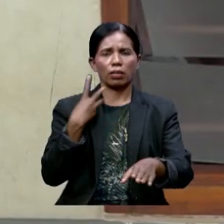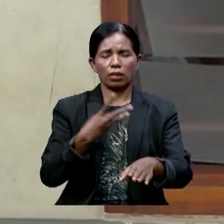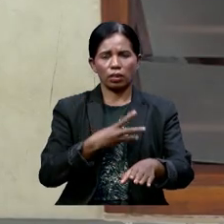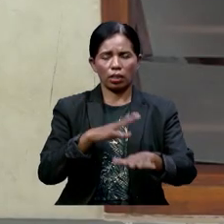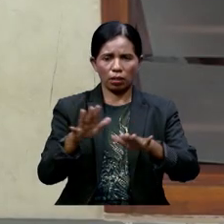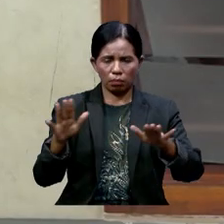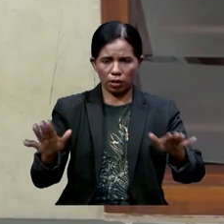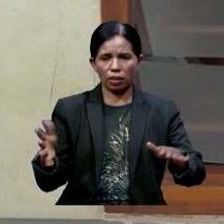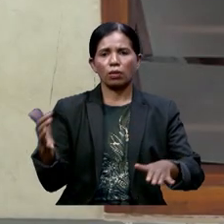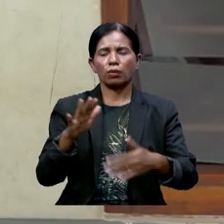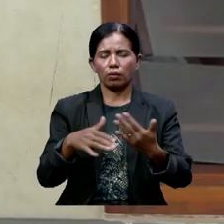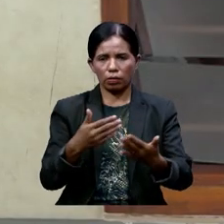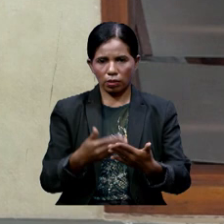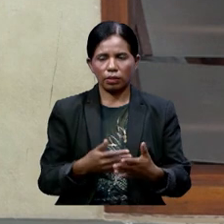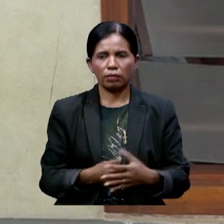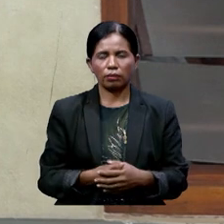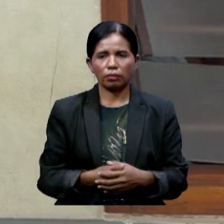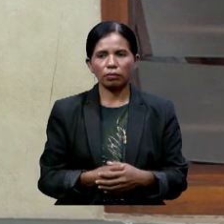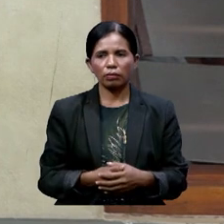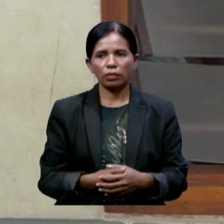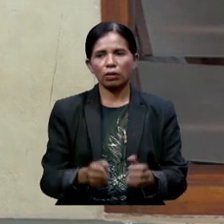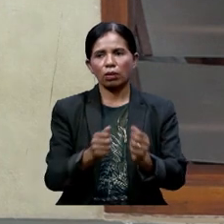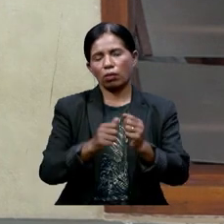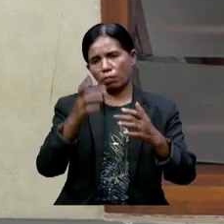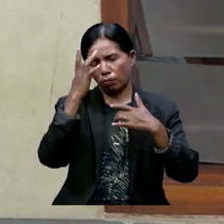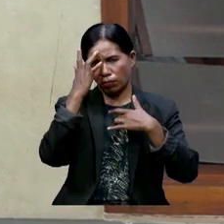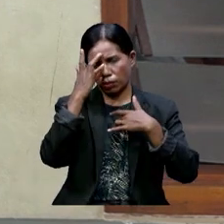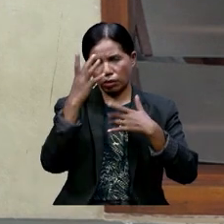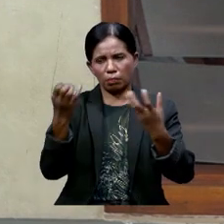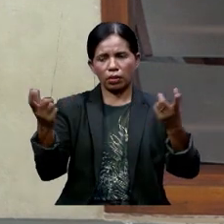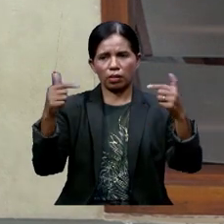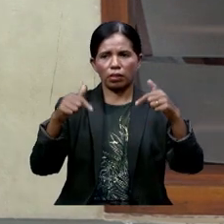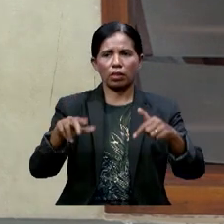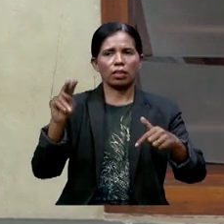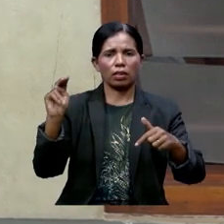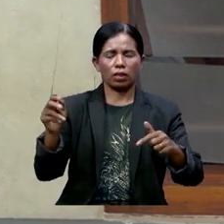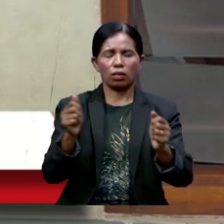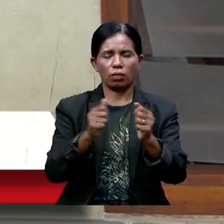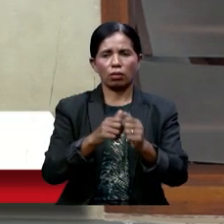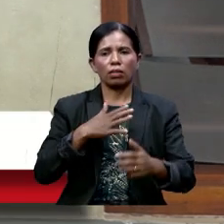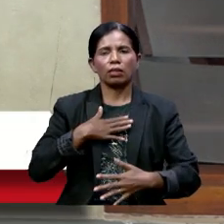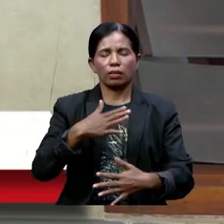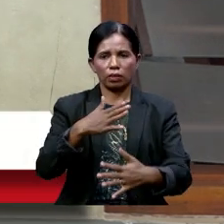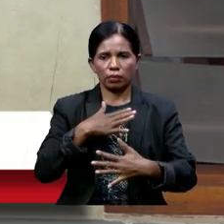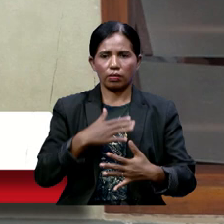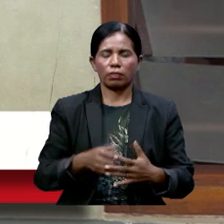alinki kuansira mak dala barak om moras idane mai ia balong akompanyo ho isbot